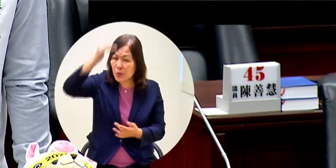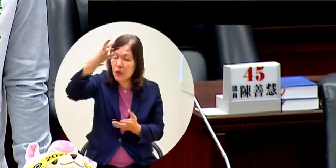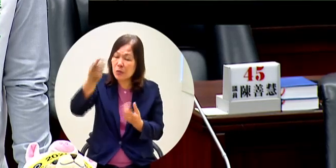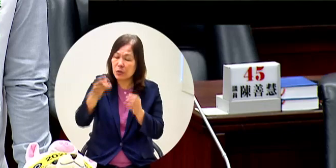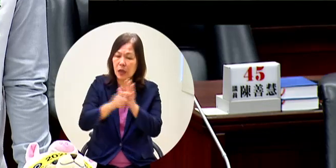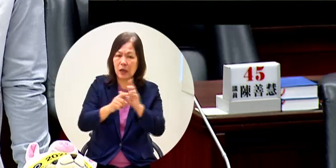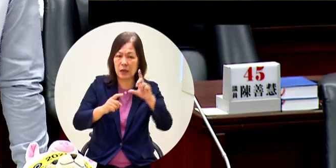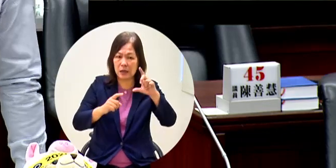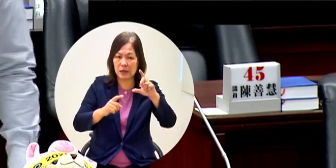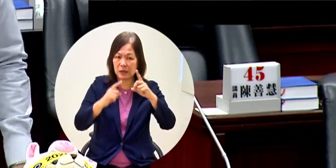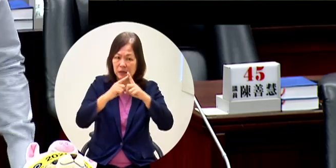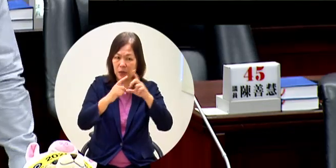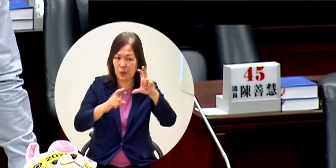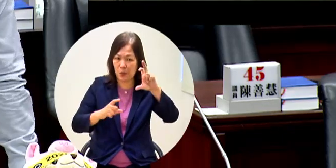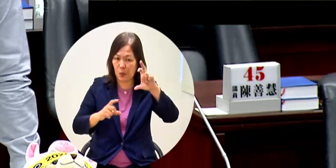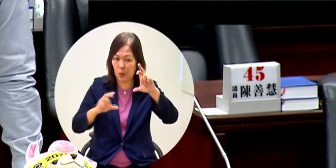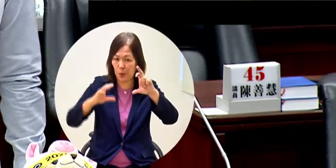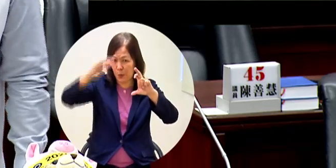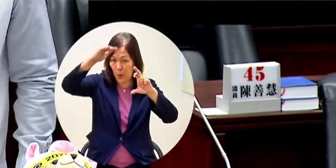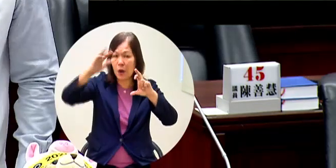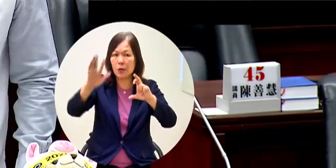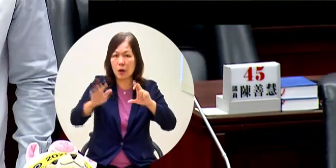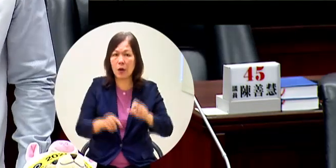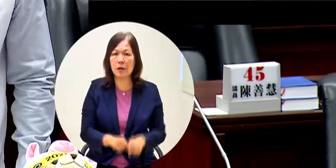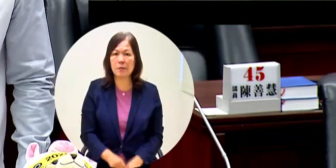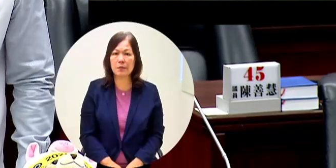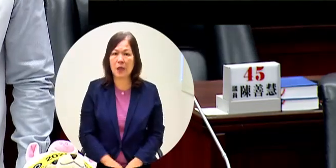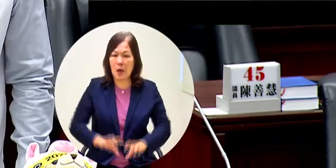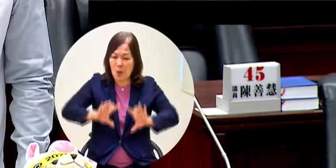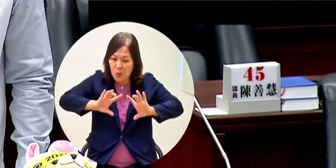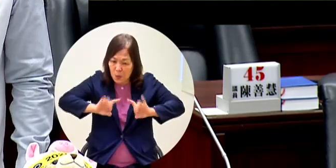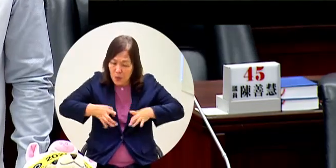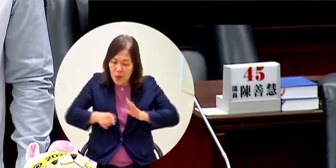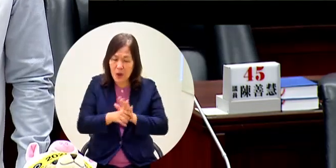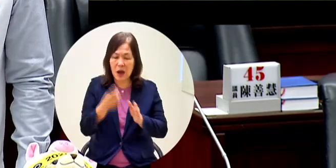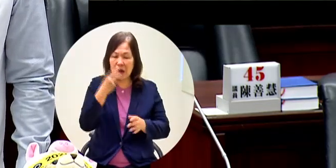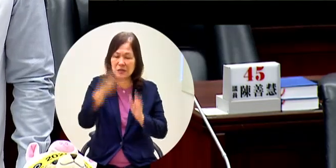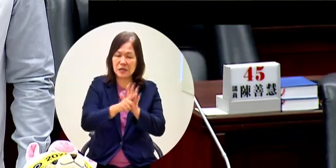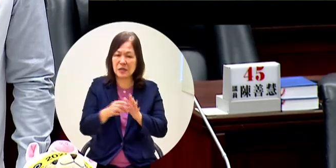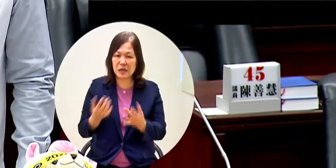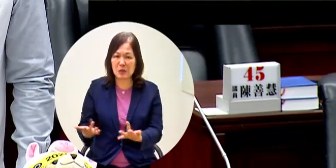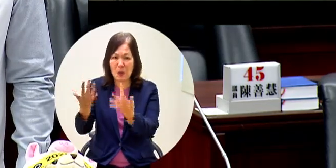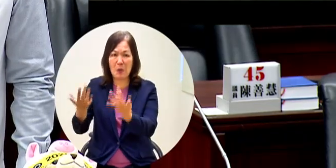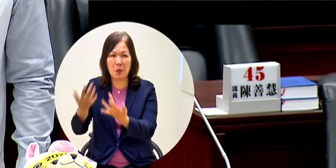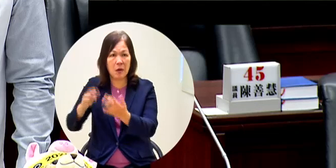悬啊！市长，啊是发大财啊，发大财啊！